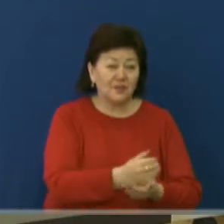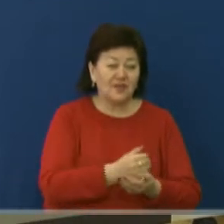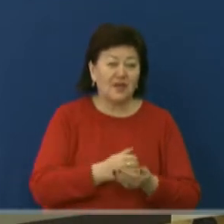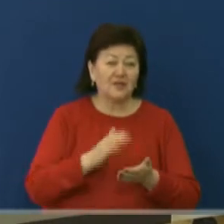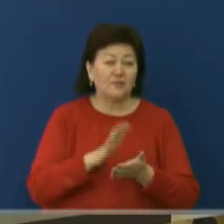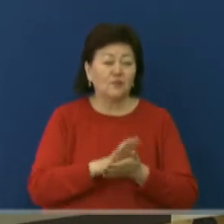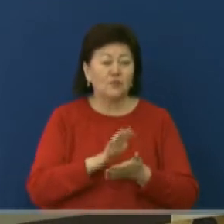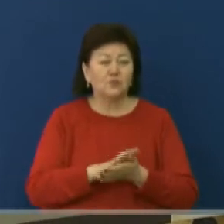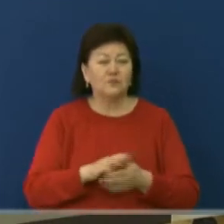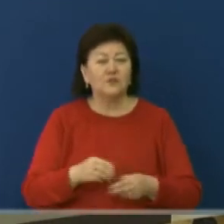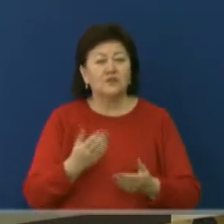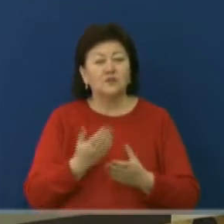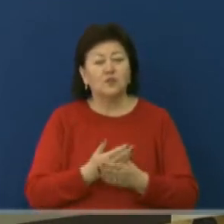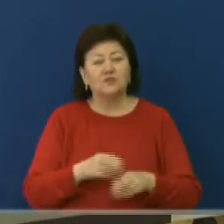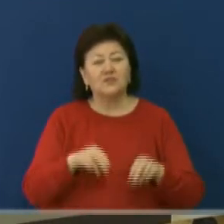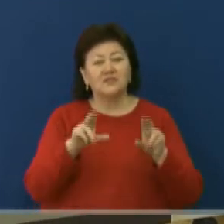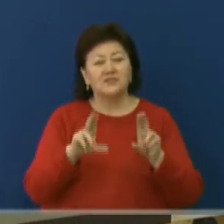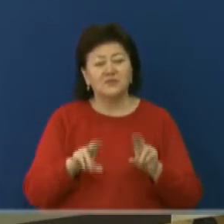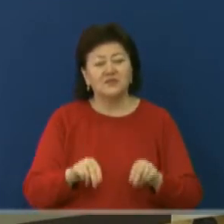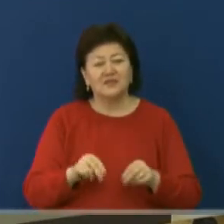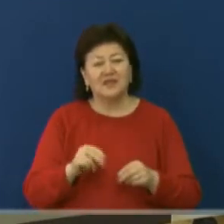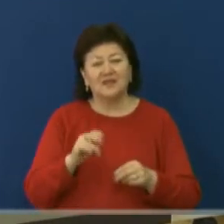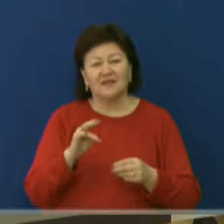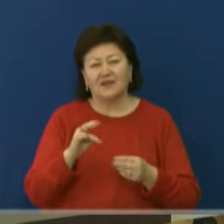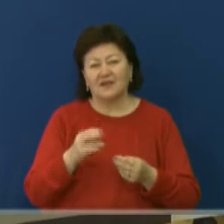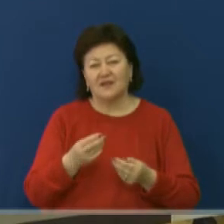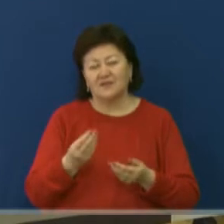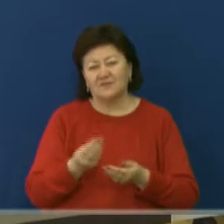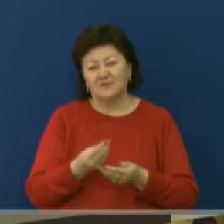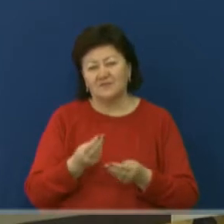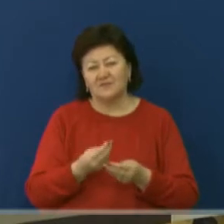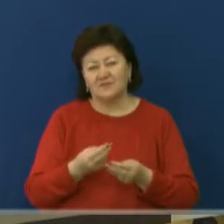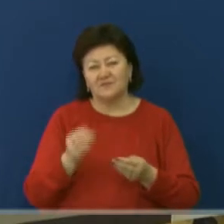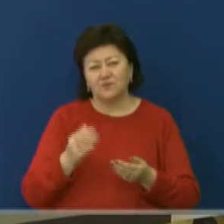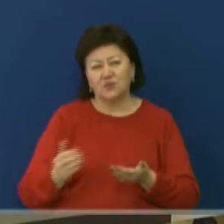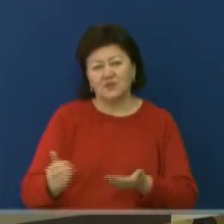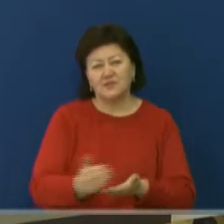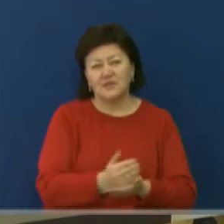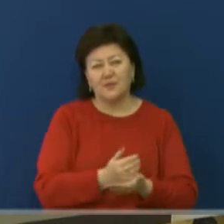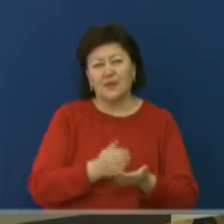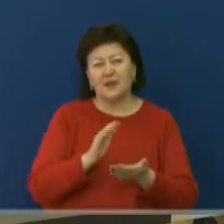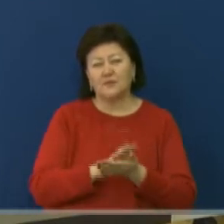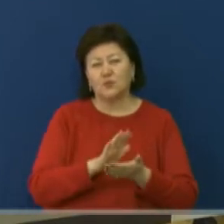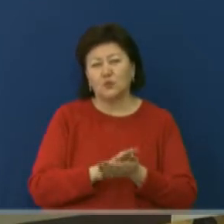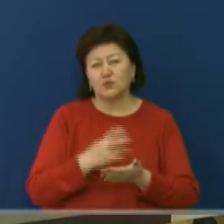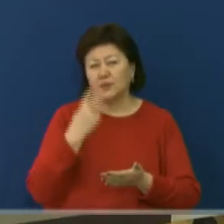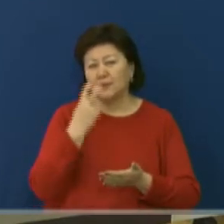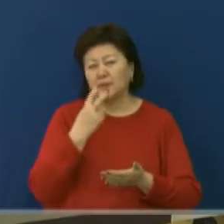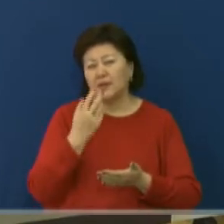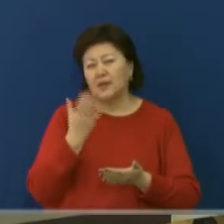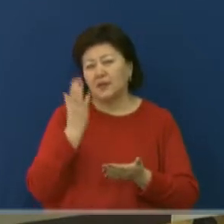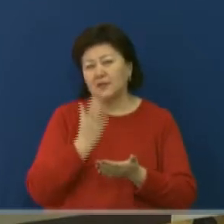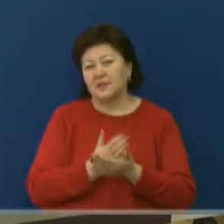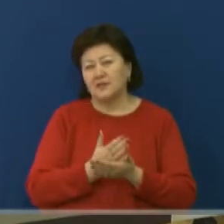С помощью специальных насадок он может собирать различные виды мусора на поверхности и под водой. Например, сейчас у нас имеется магнит.